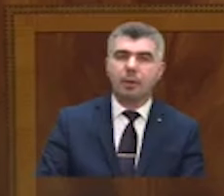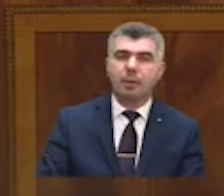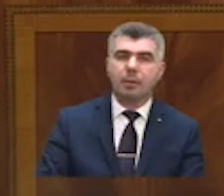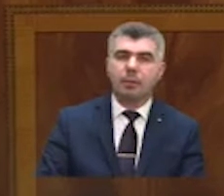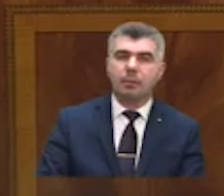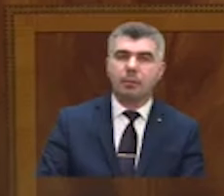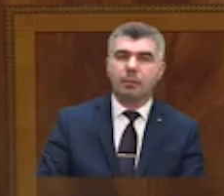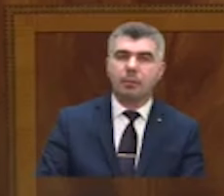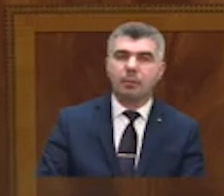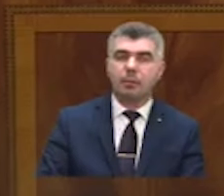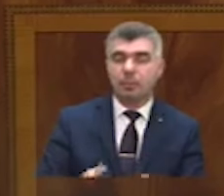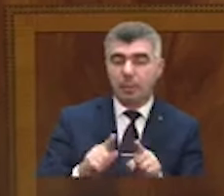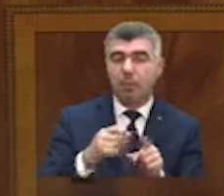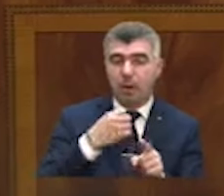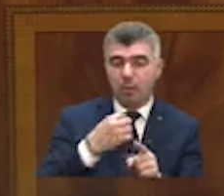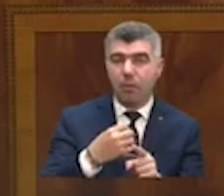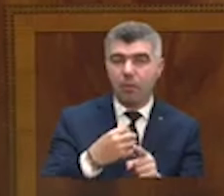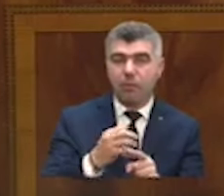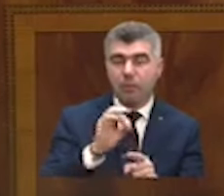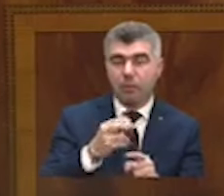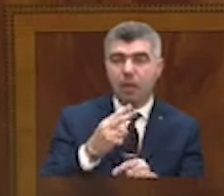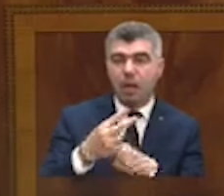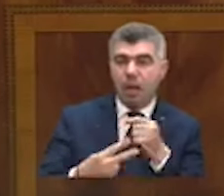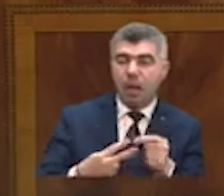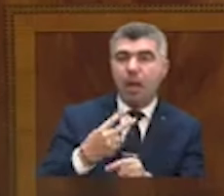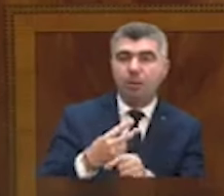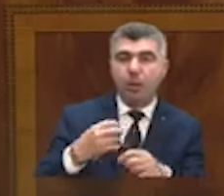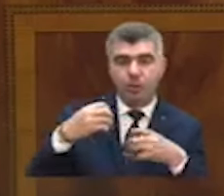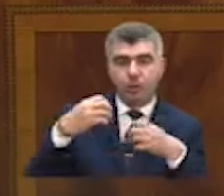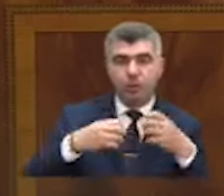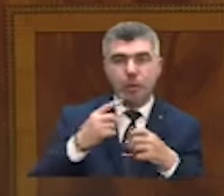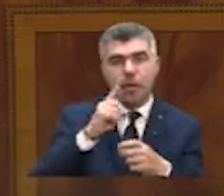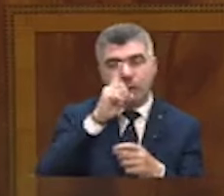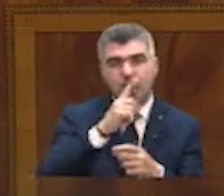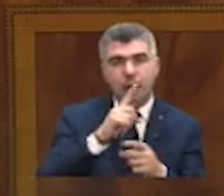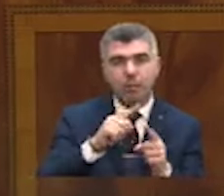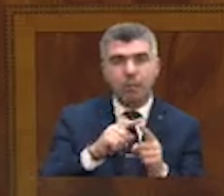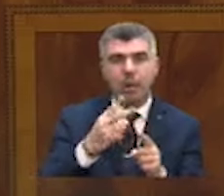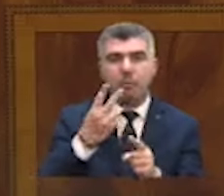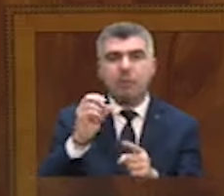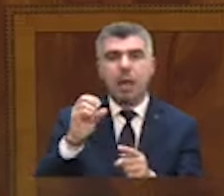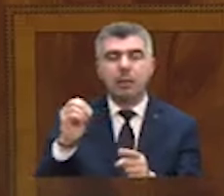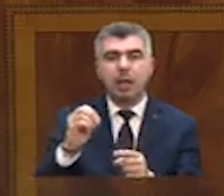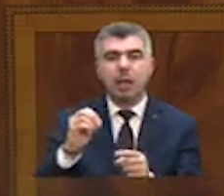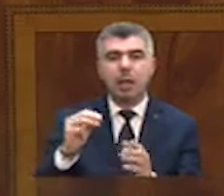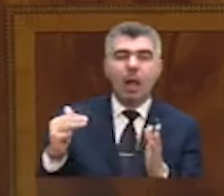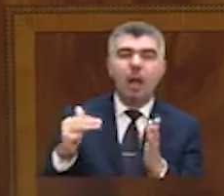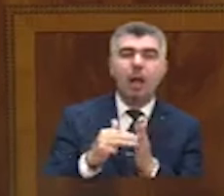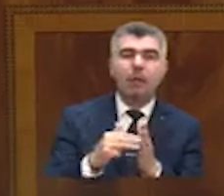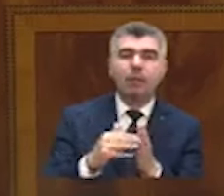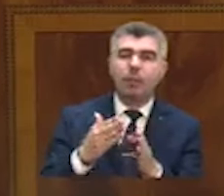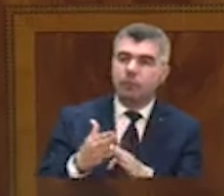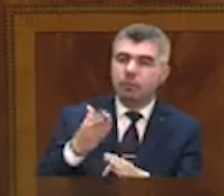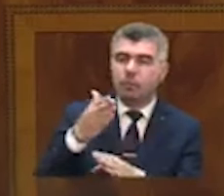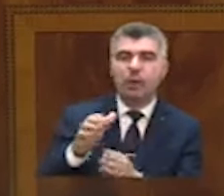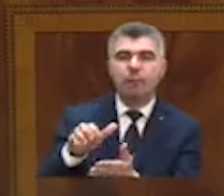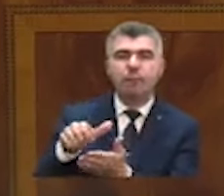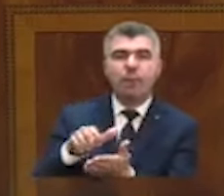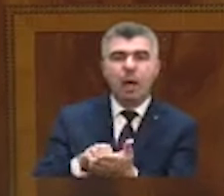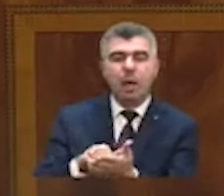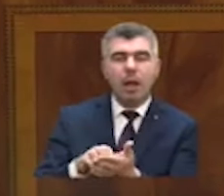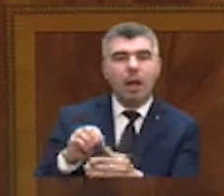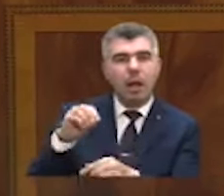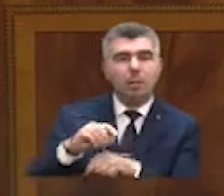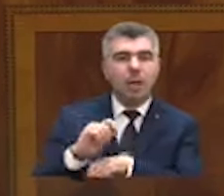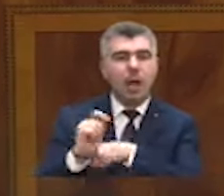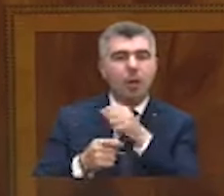يعني بالعكس ال جاتنا عامين ديال الشتاء غادي تشوفوا 200 الف كل عام كدخل الفلاحه ديالها وتمشي ترجع للباديه